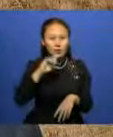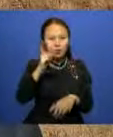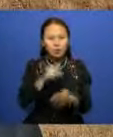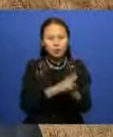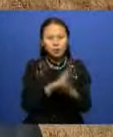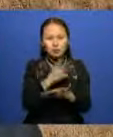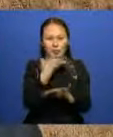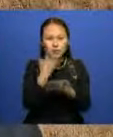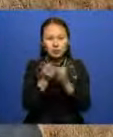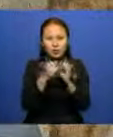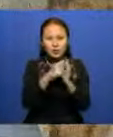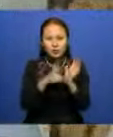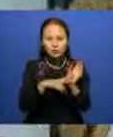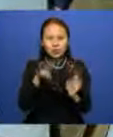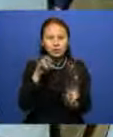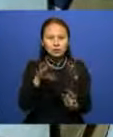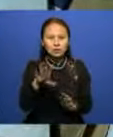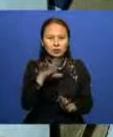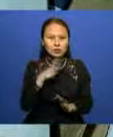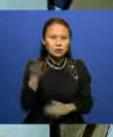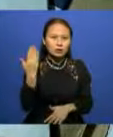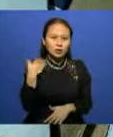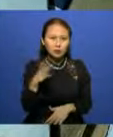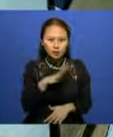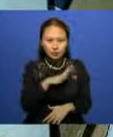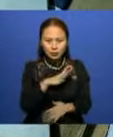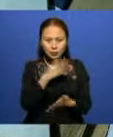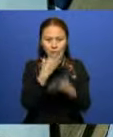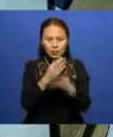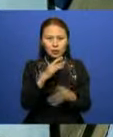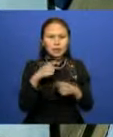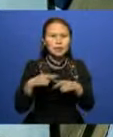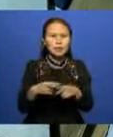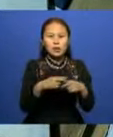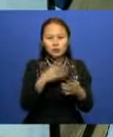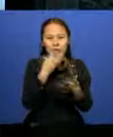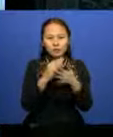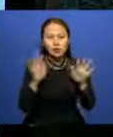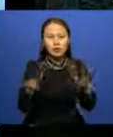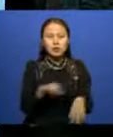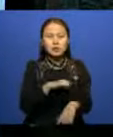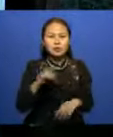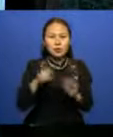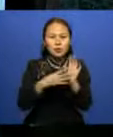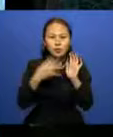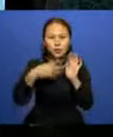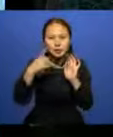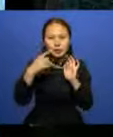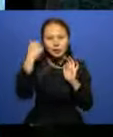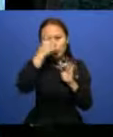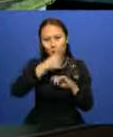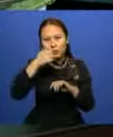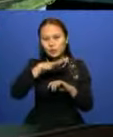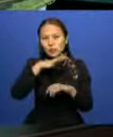18 жасымда қолыма қару алдым деп өткенді еске алды. Ол екінші Беларусь фронтында болған. 1944 жылы Белоруссияның